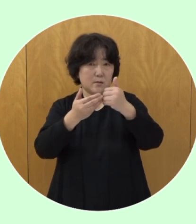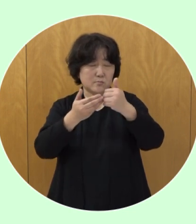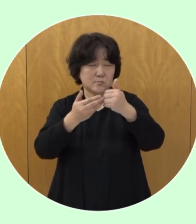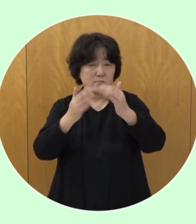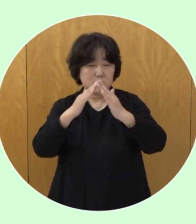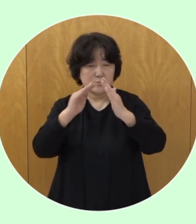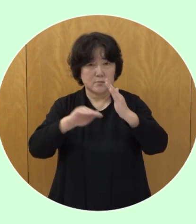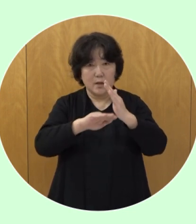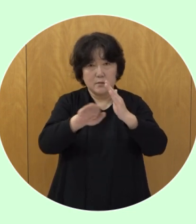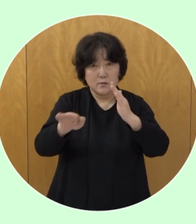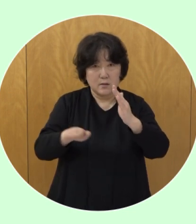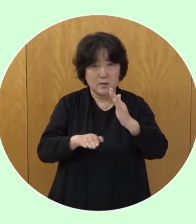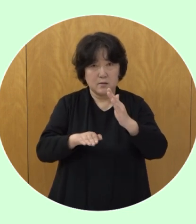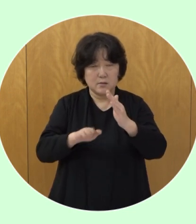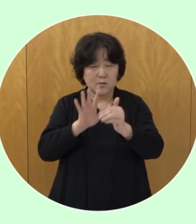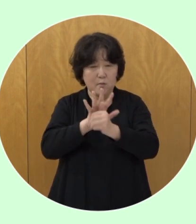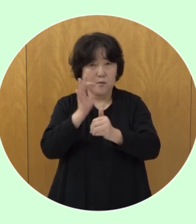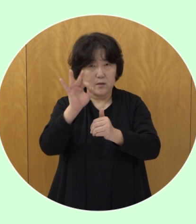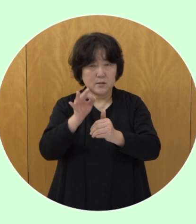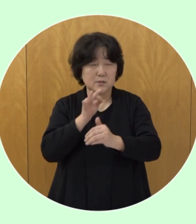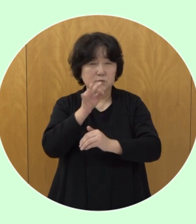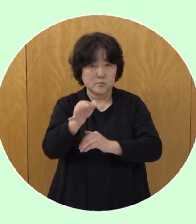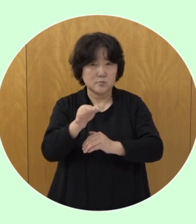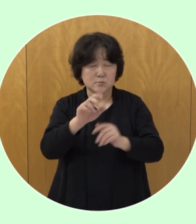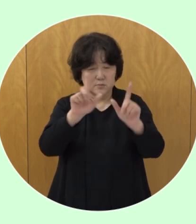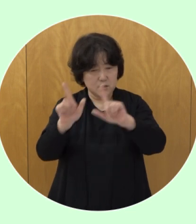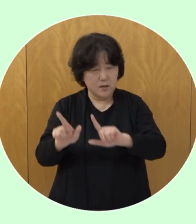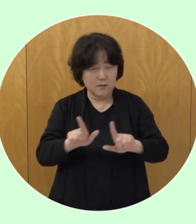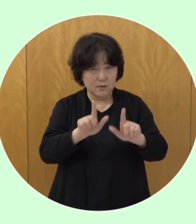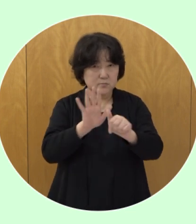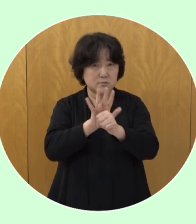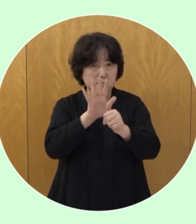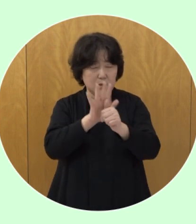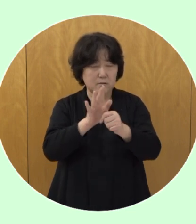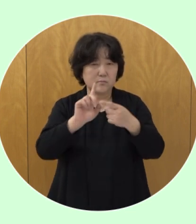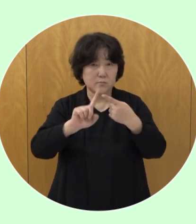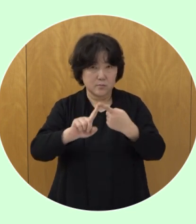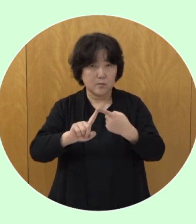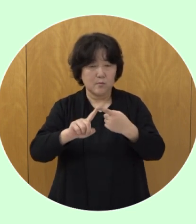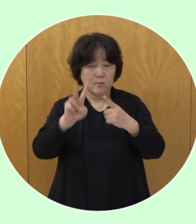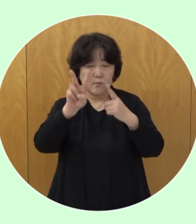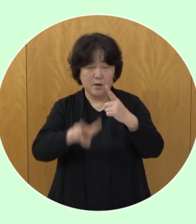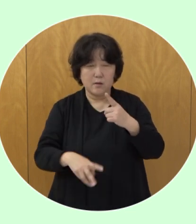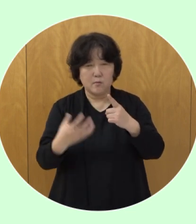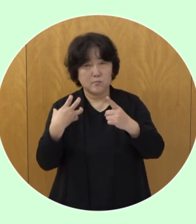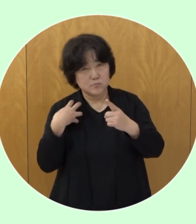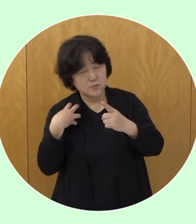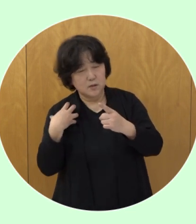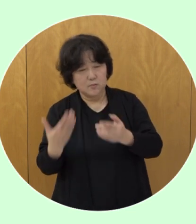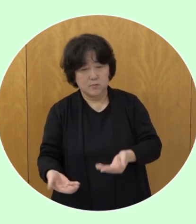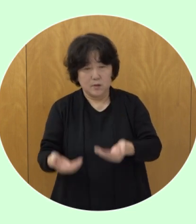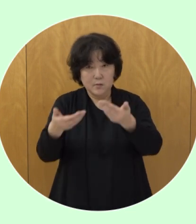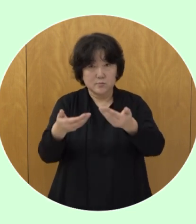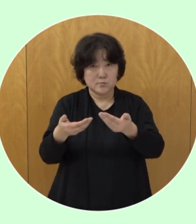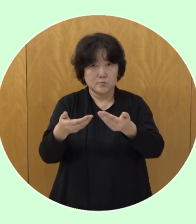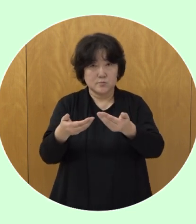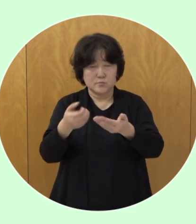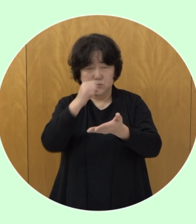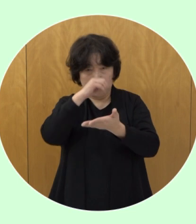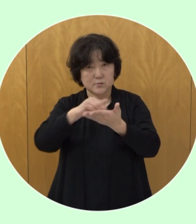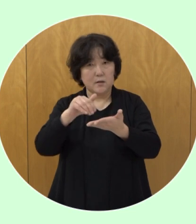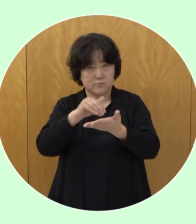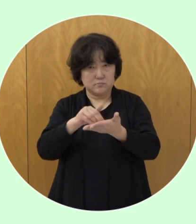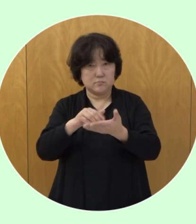援金を給付し、生活支援を行うとともに、介護負担の軽減を図るための予算でござい